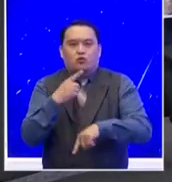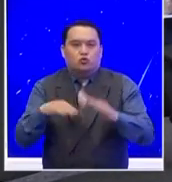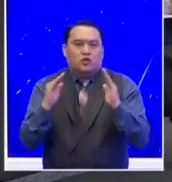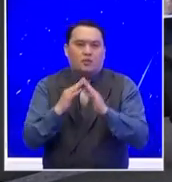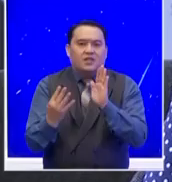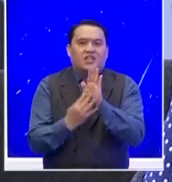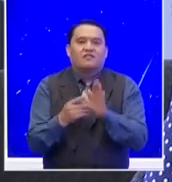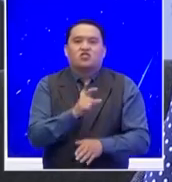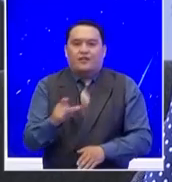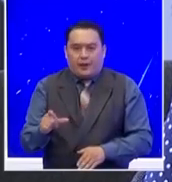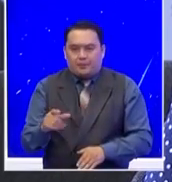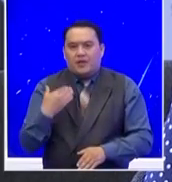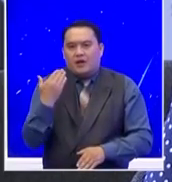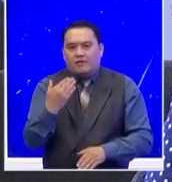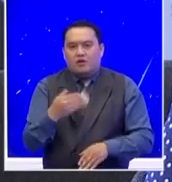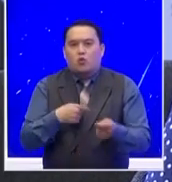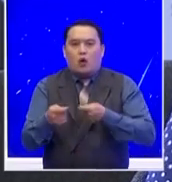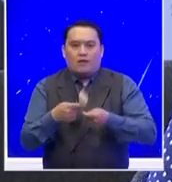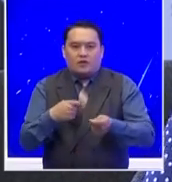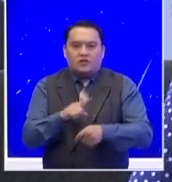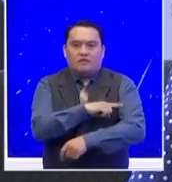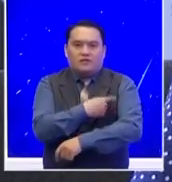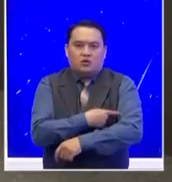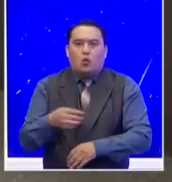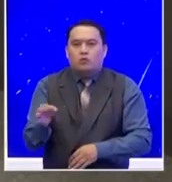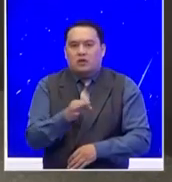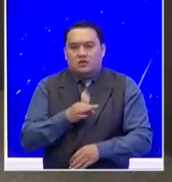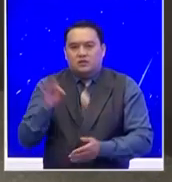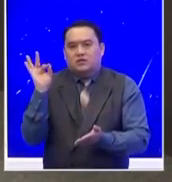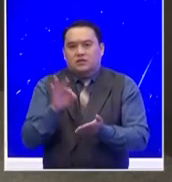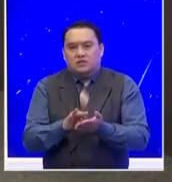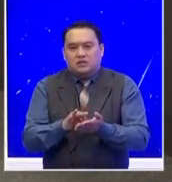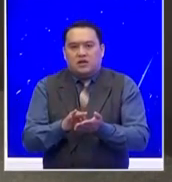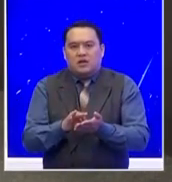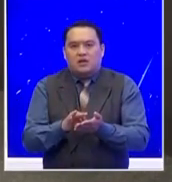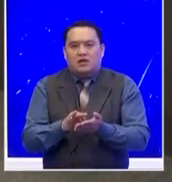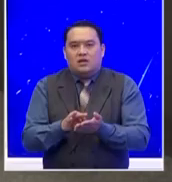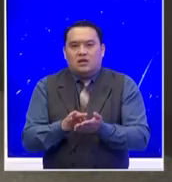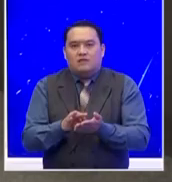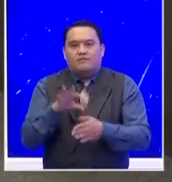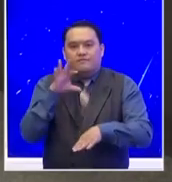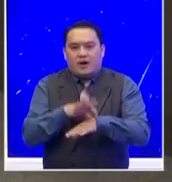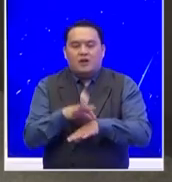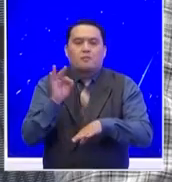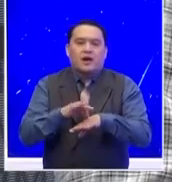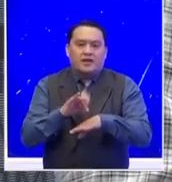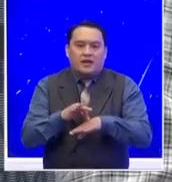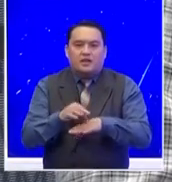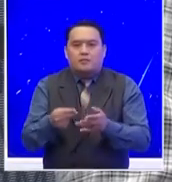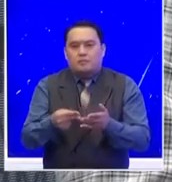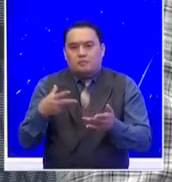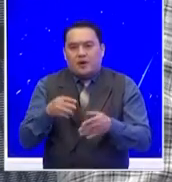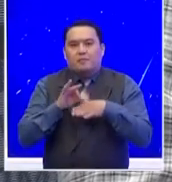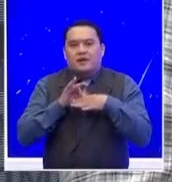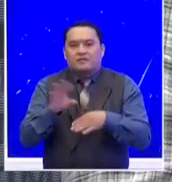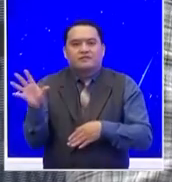домой уже 9 человек. Как заверяет руководство здравоохранения области, в целях заблаговременного выявления больных анализ ПЦР